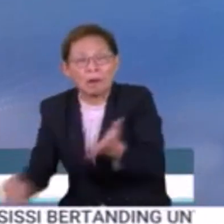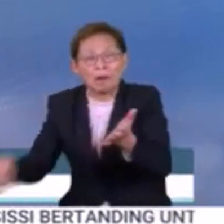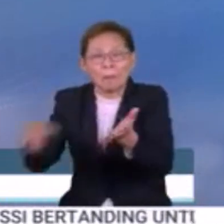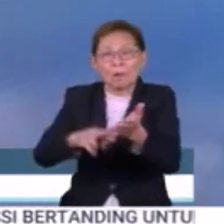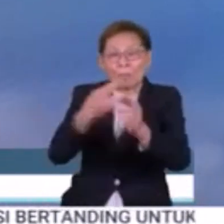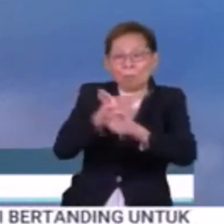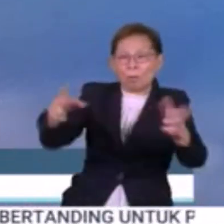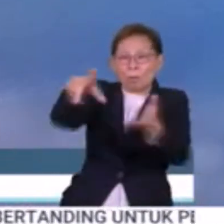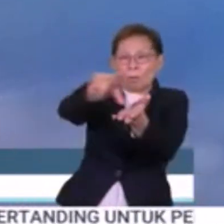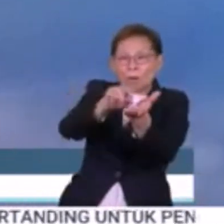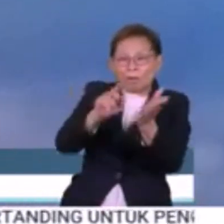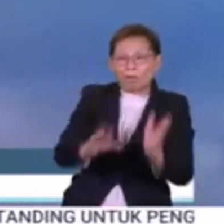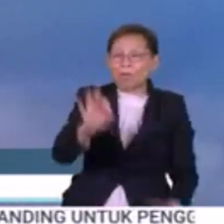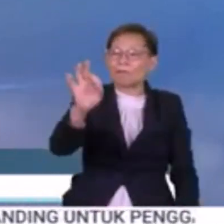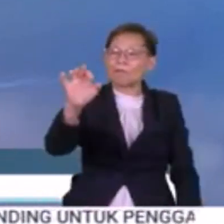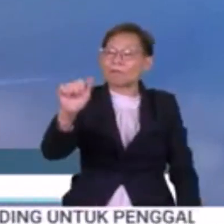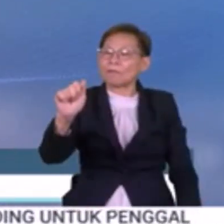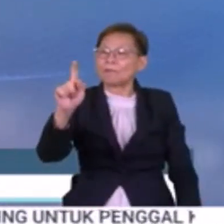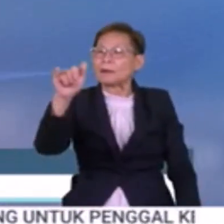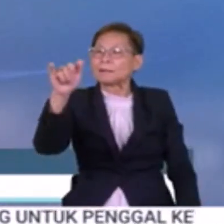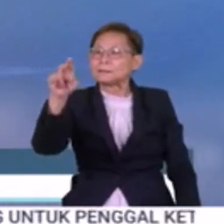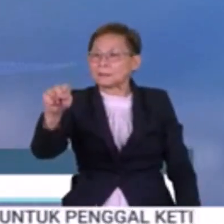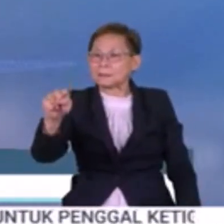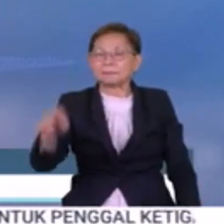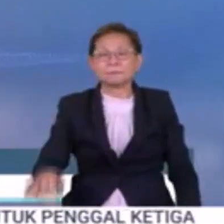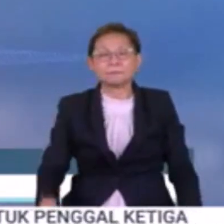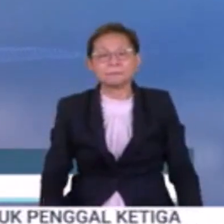yang disediakan wartawan Fatin Aqila Nur Azli.